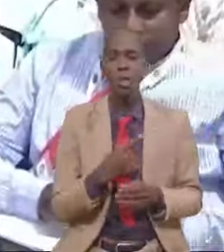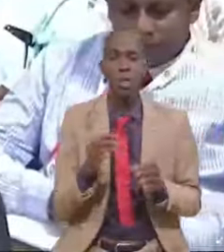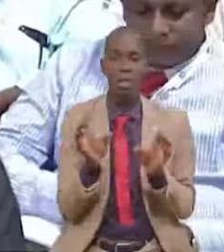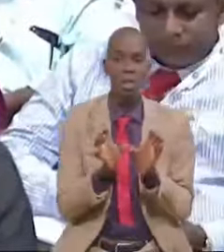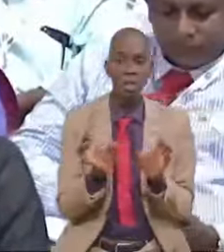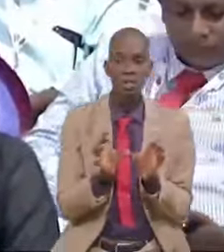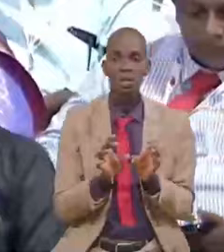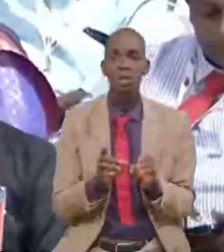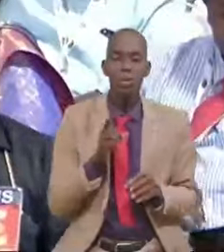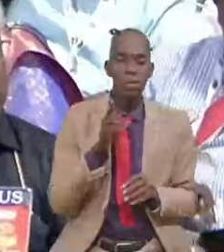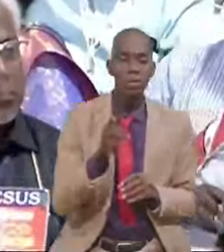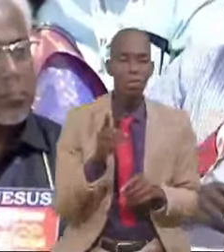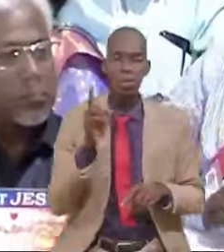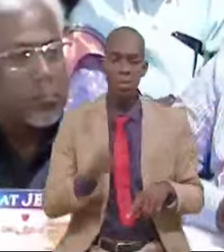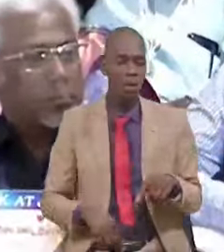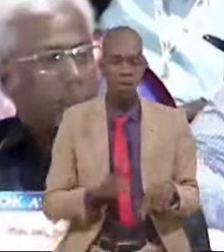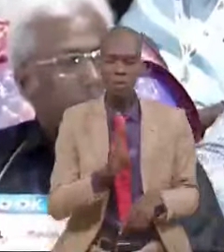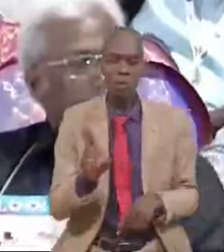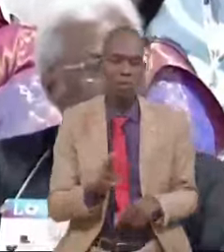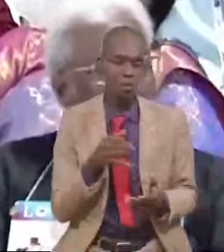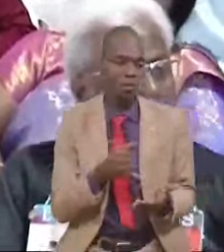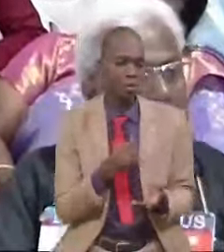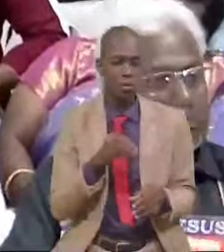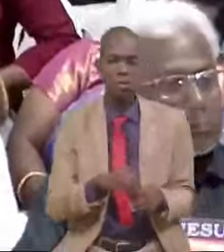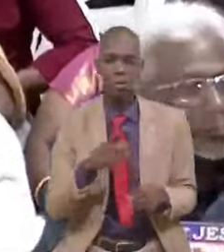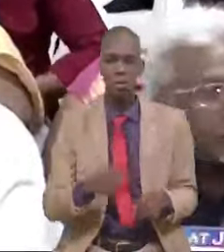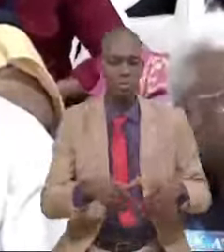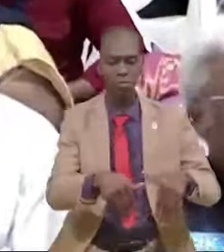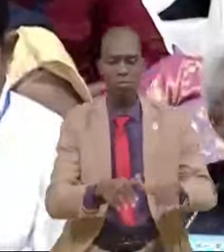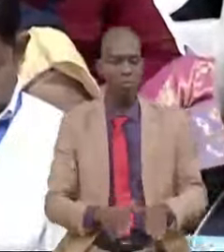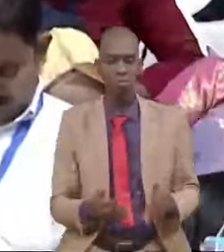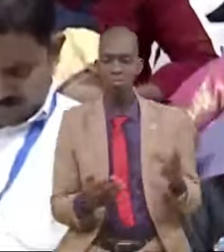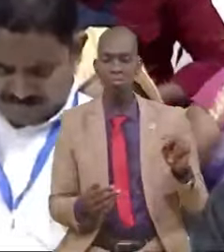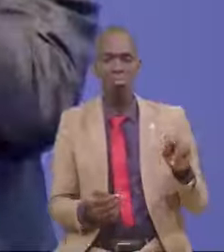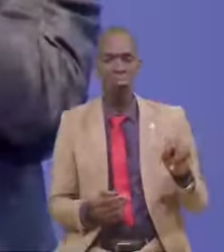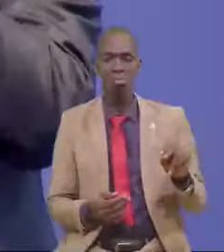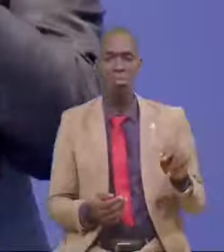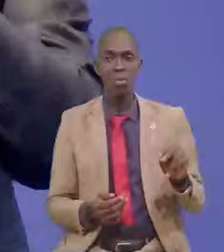Et les diplômes que tu ne peux pas utiliser dans la tombe.